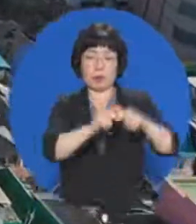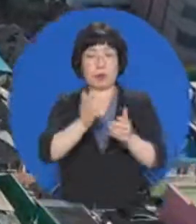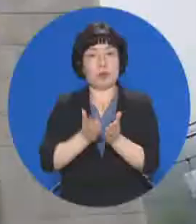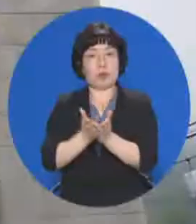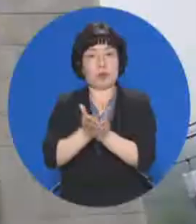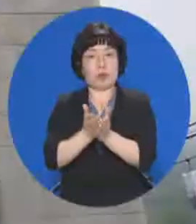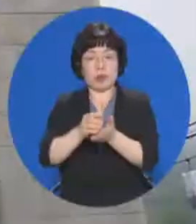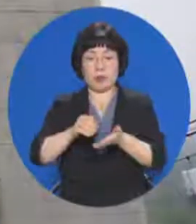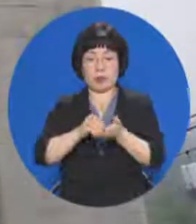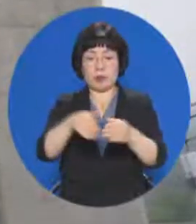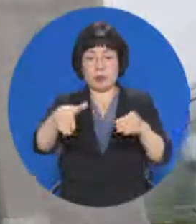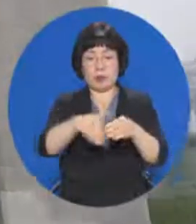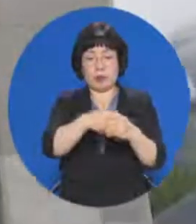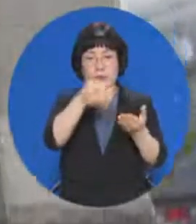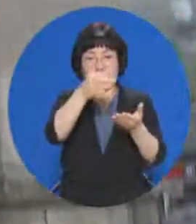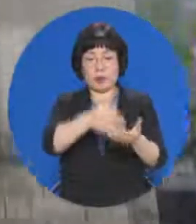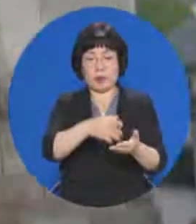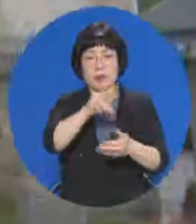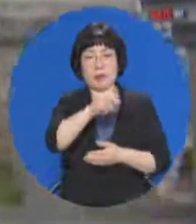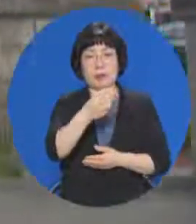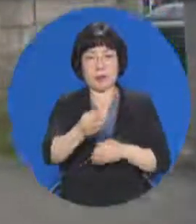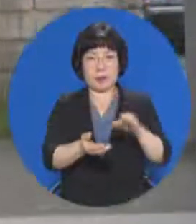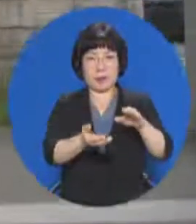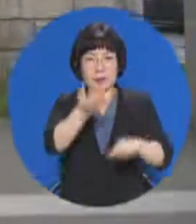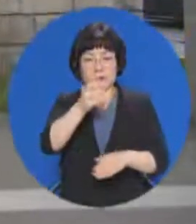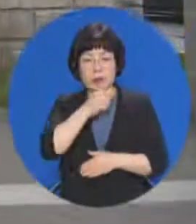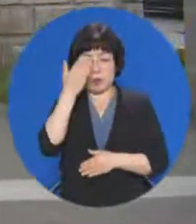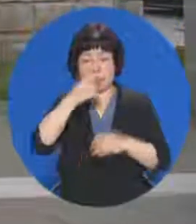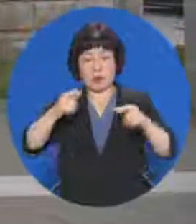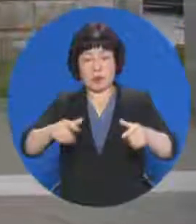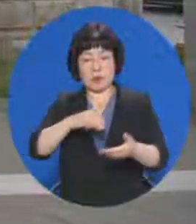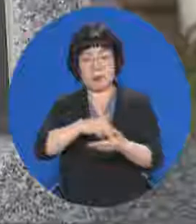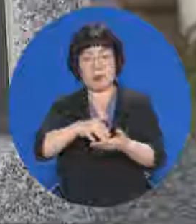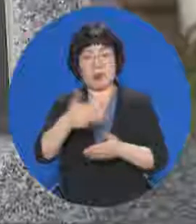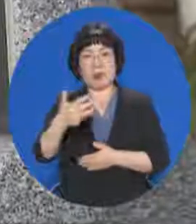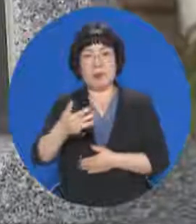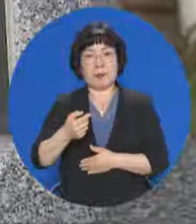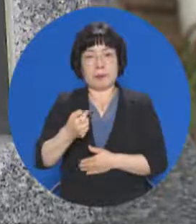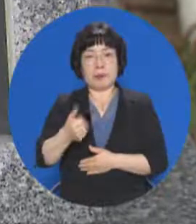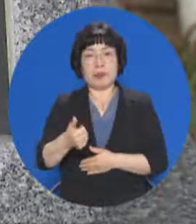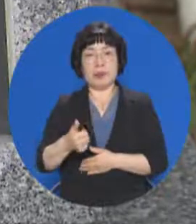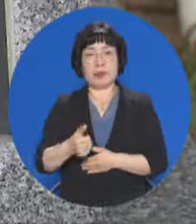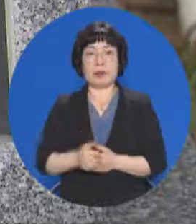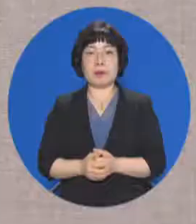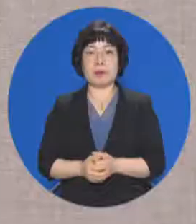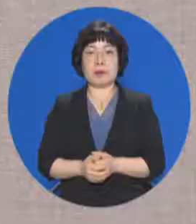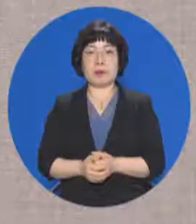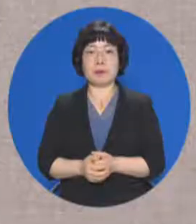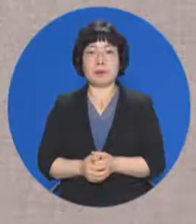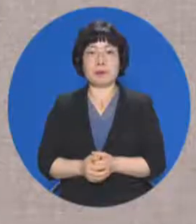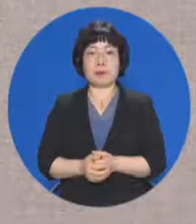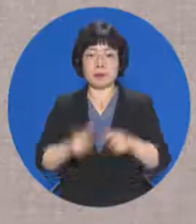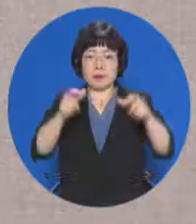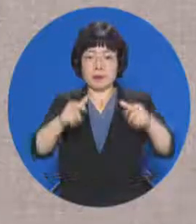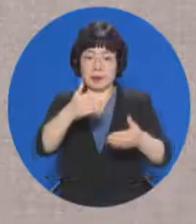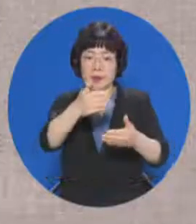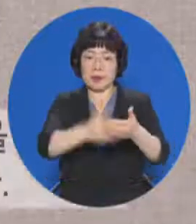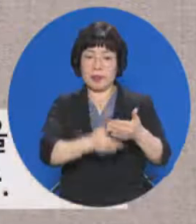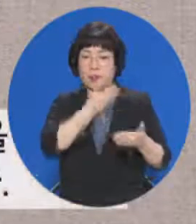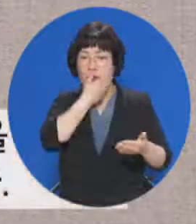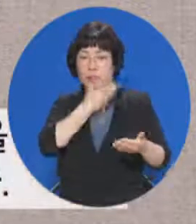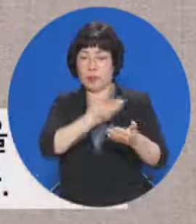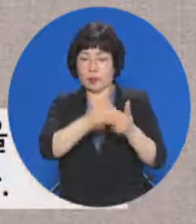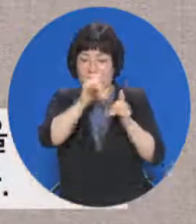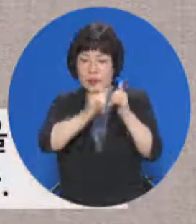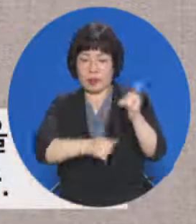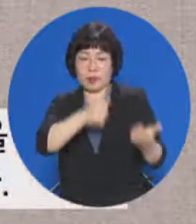군산의 등록문화재가 23건 이상인데 비해 여수는 단 8건에 불과하다는 겁니다. 지역에 남아있는 소중한